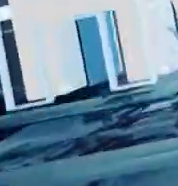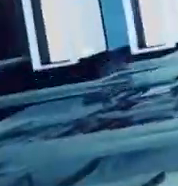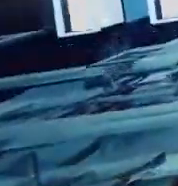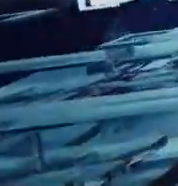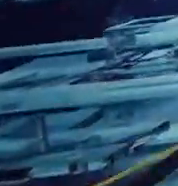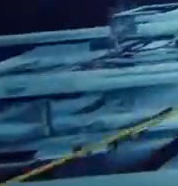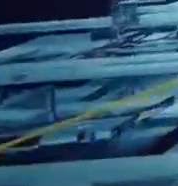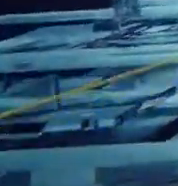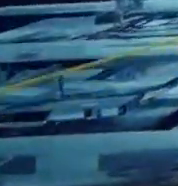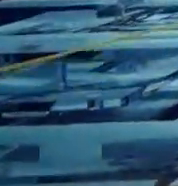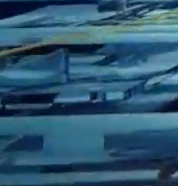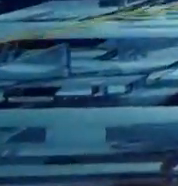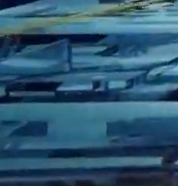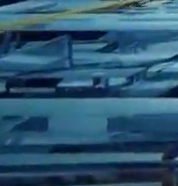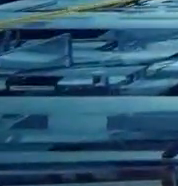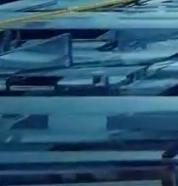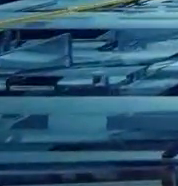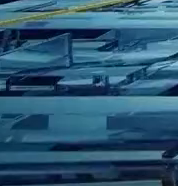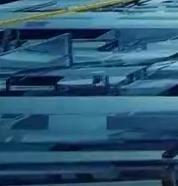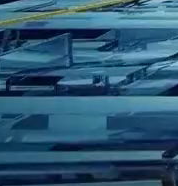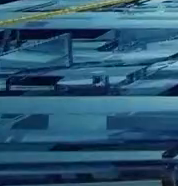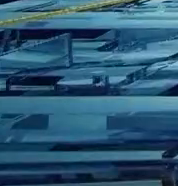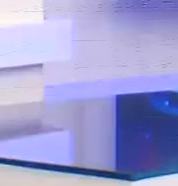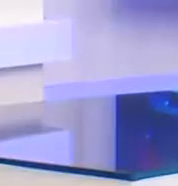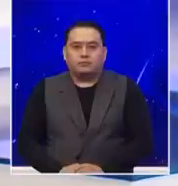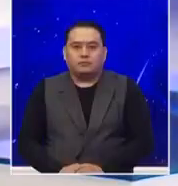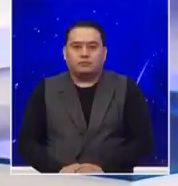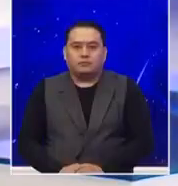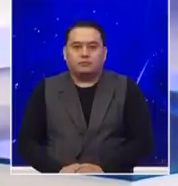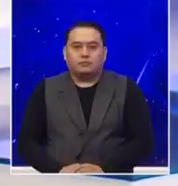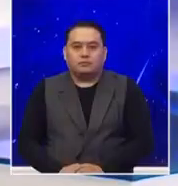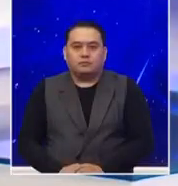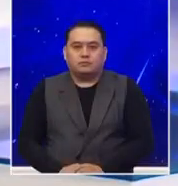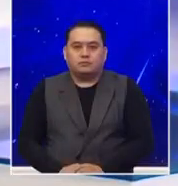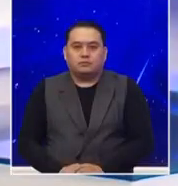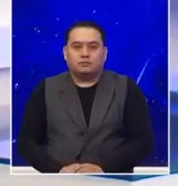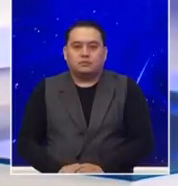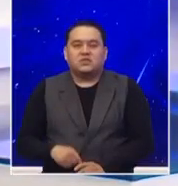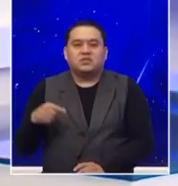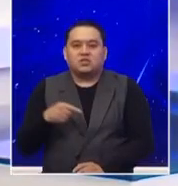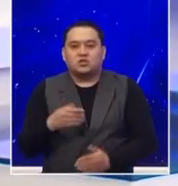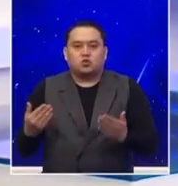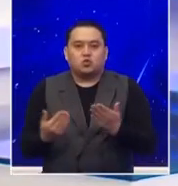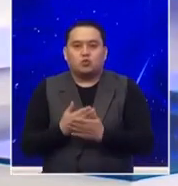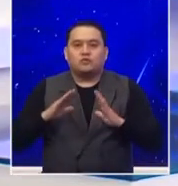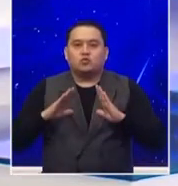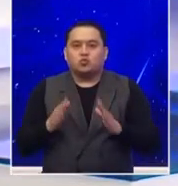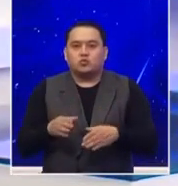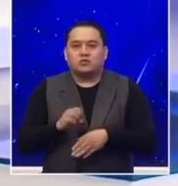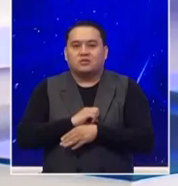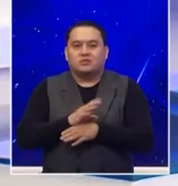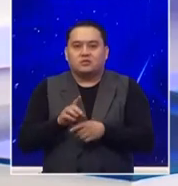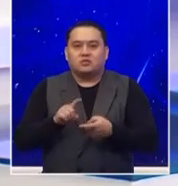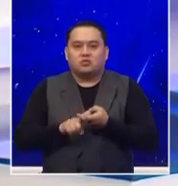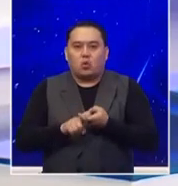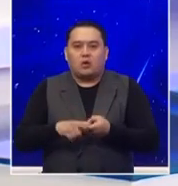Bu Больше 1000 новых случаев коронавируса выявили за